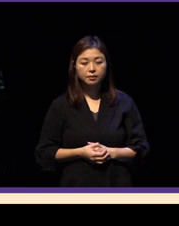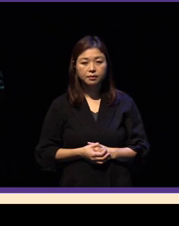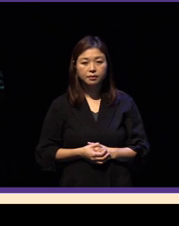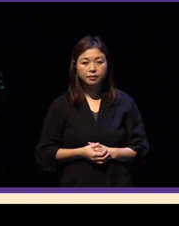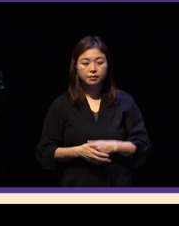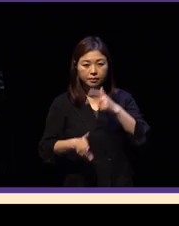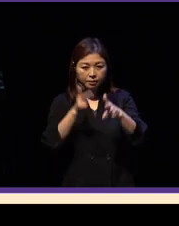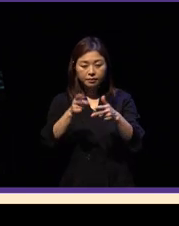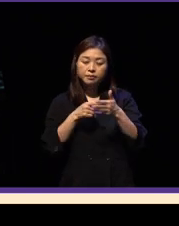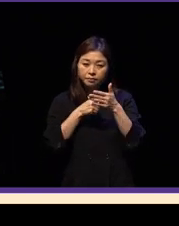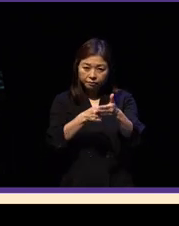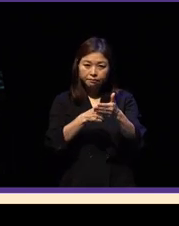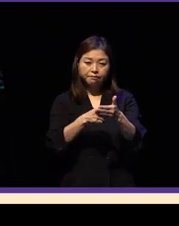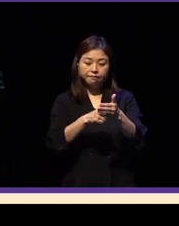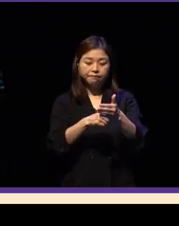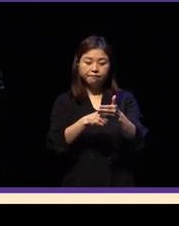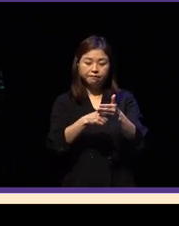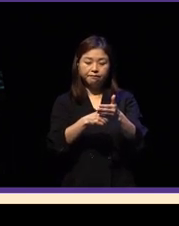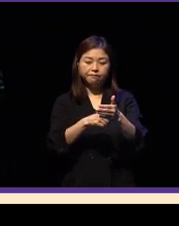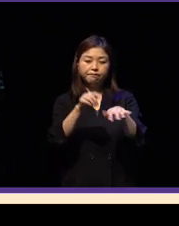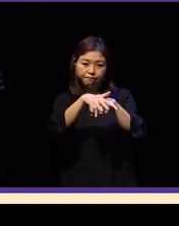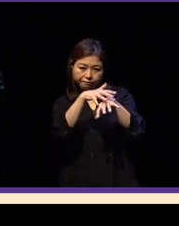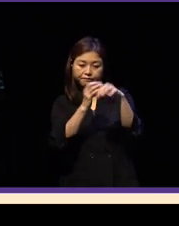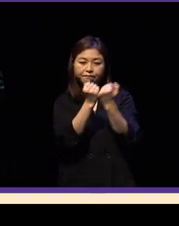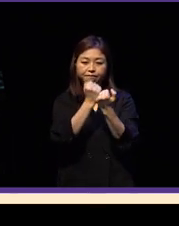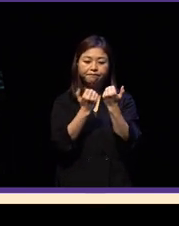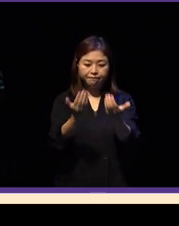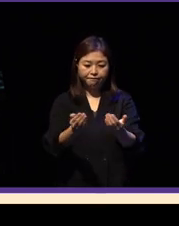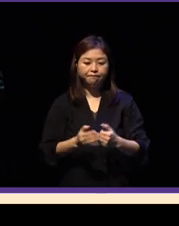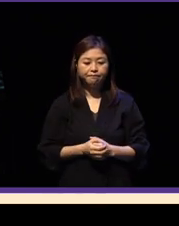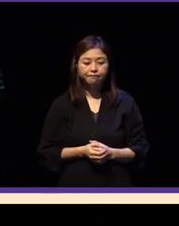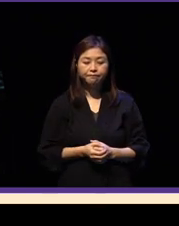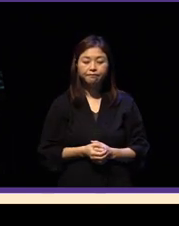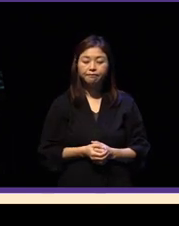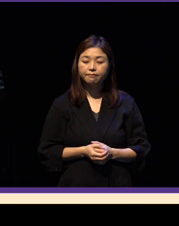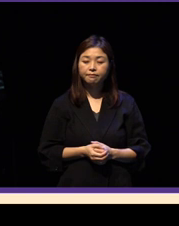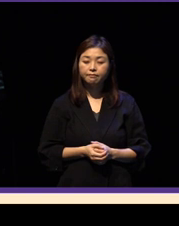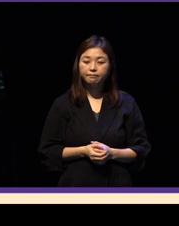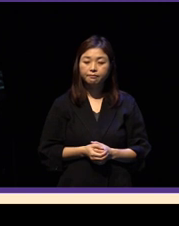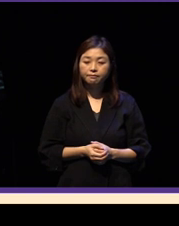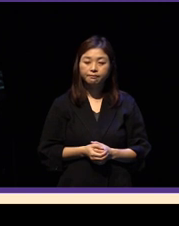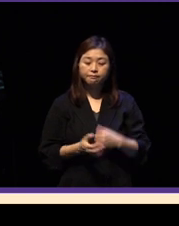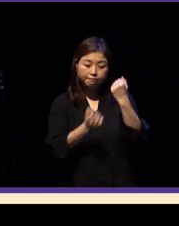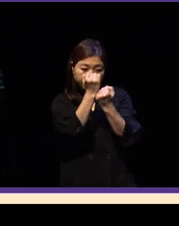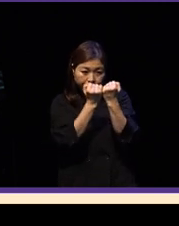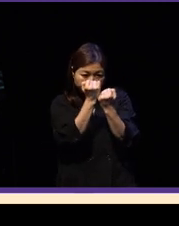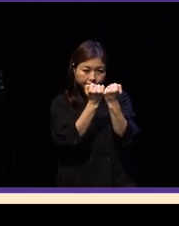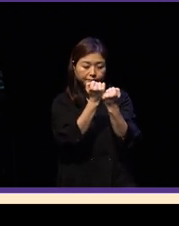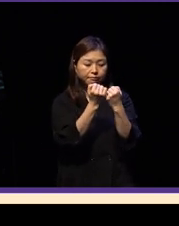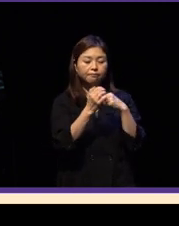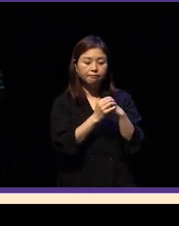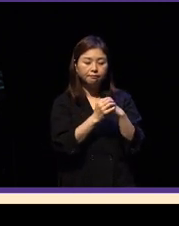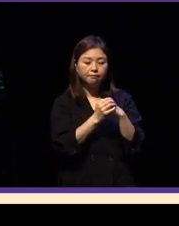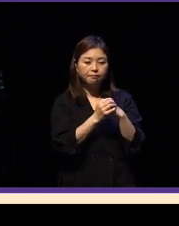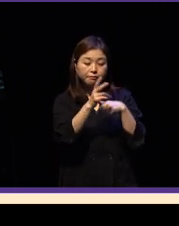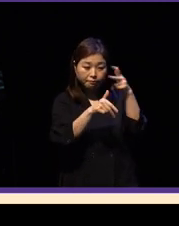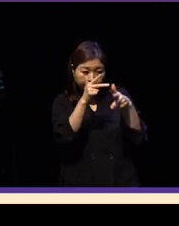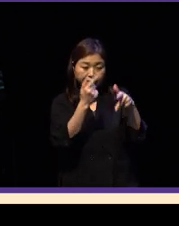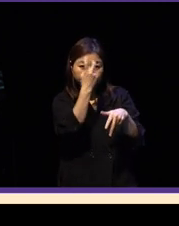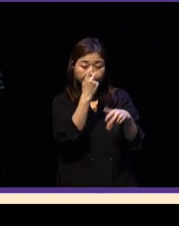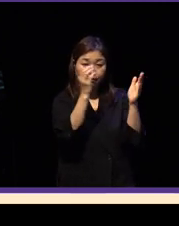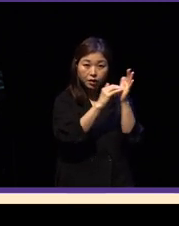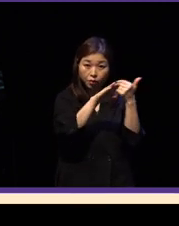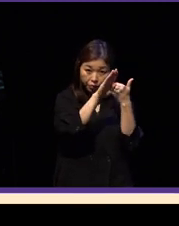사업 추진 체계를 설명드리겠습니다. 연간 이제 사업 심의가 끝나서 지원